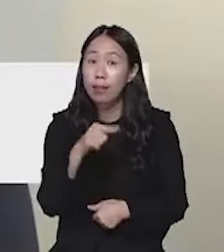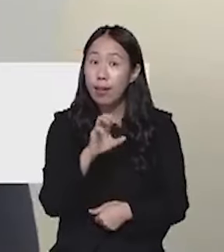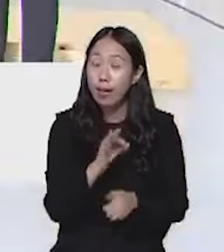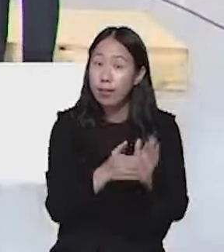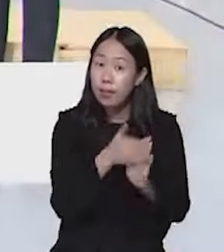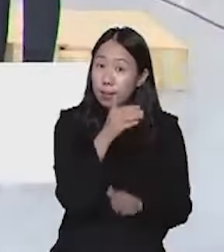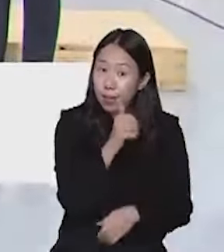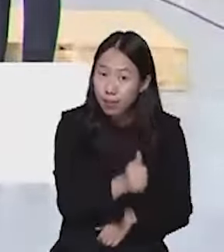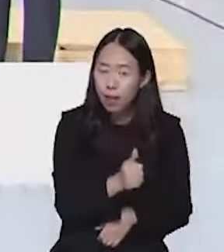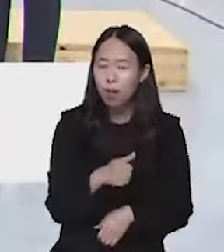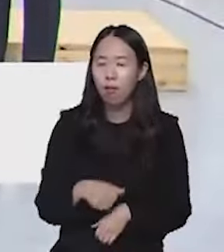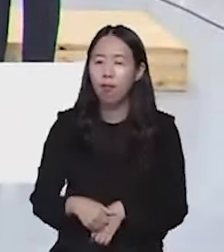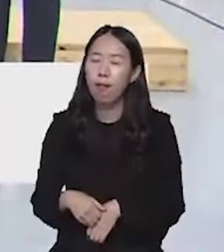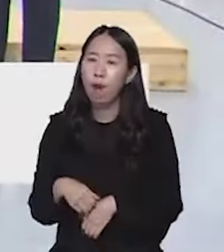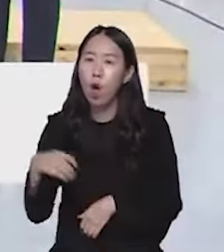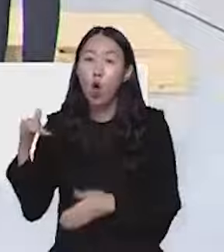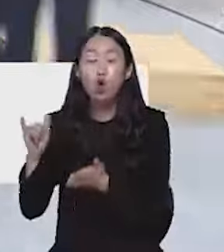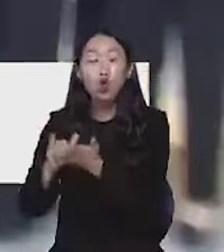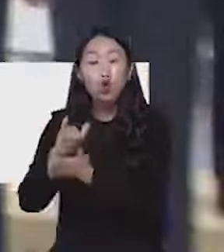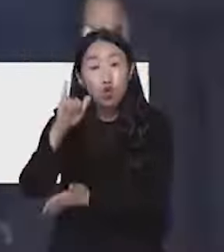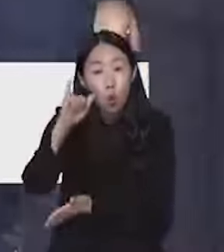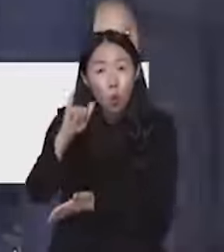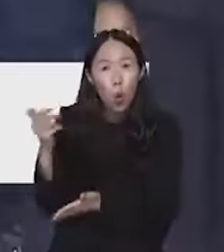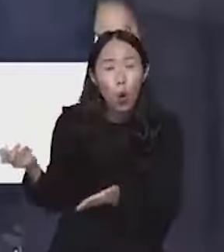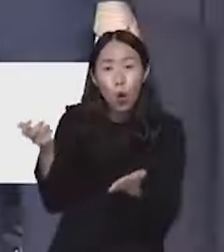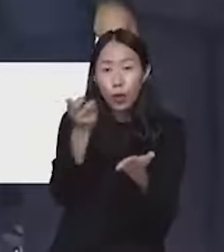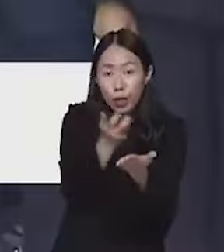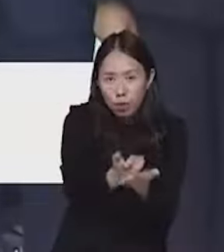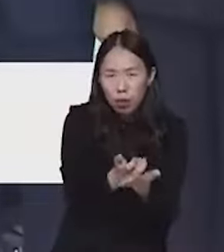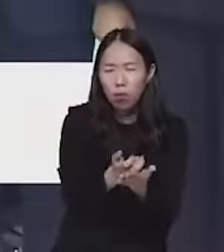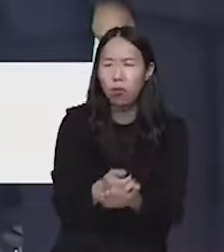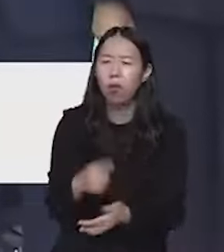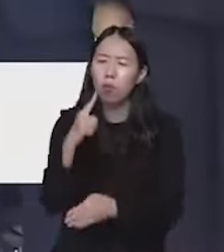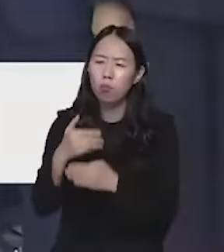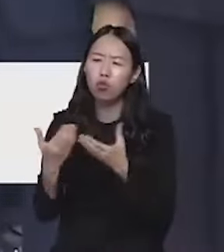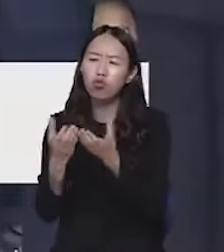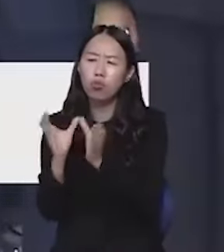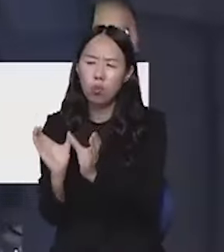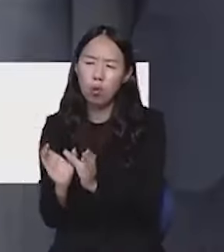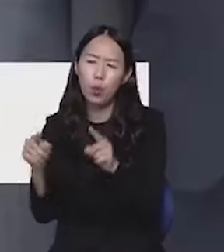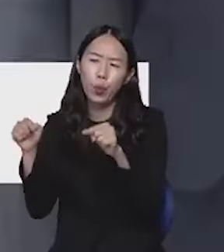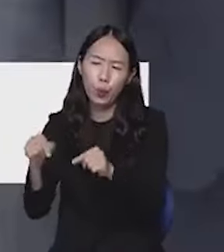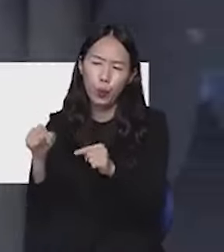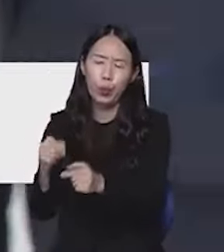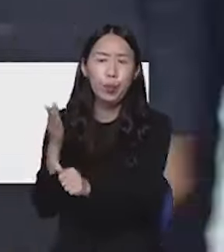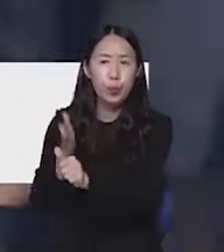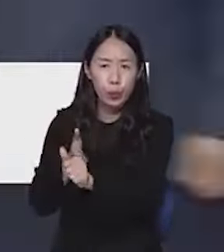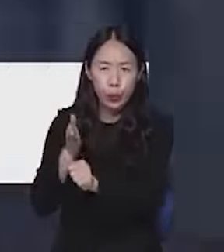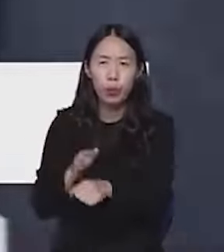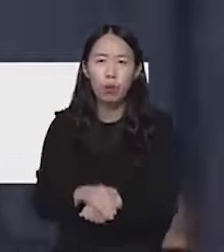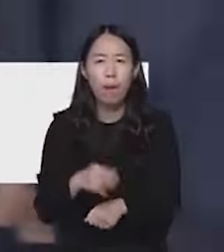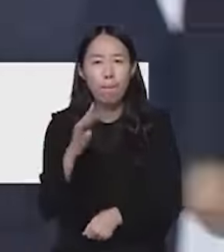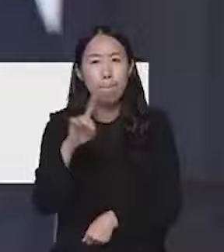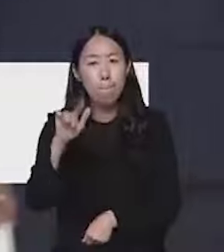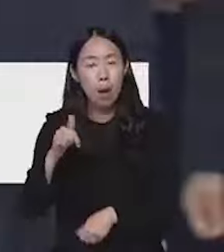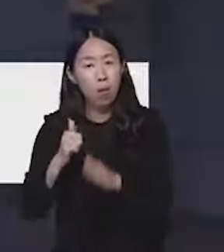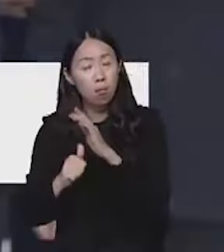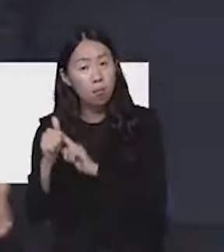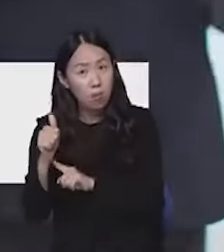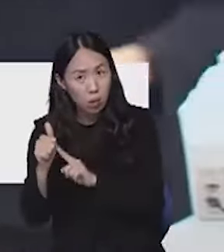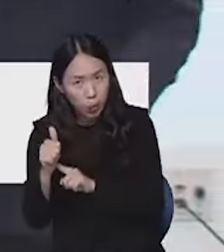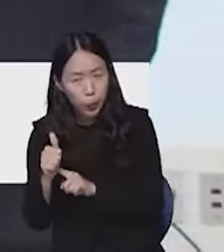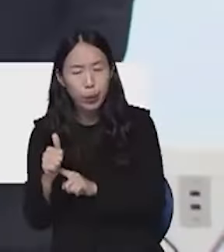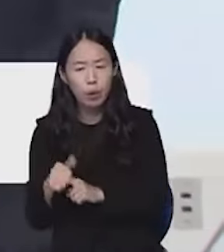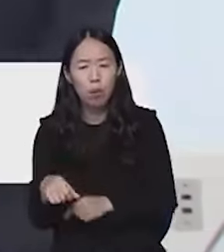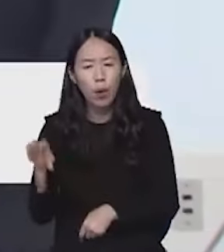강기정 광주시장은 민군공항의 무한 통합 이전을 민주당 당론으로 채택해달라고 건의했고 박찬대 원내대표는 지자체